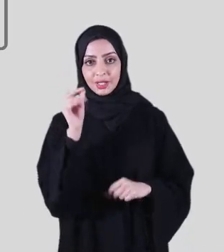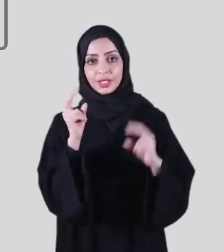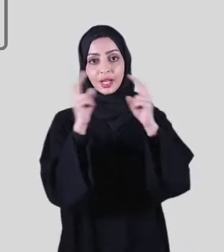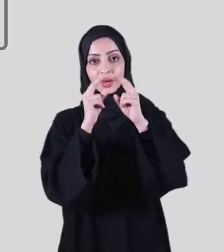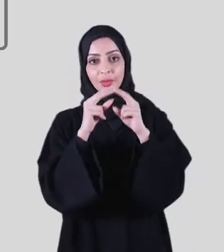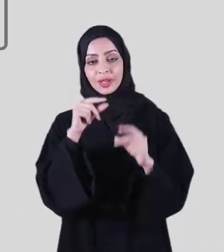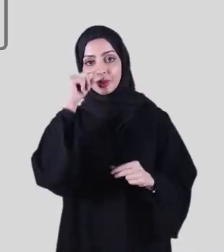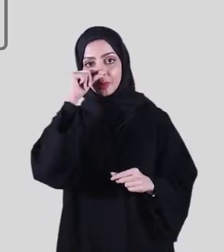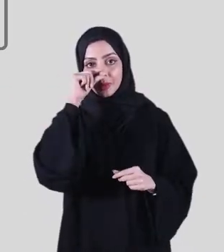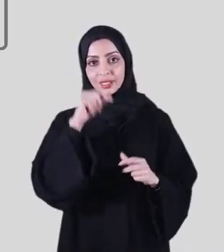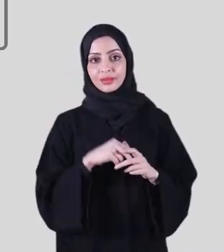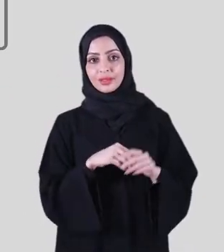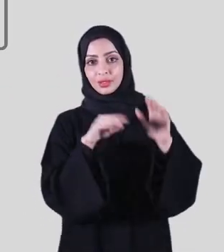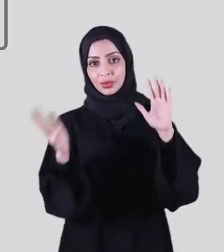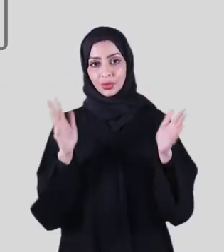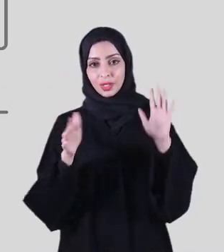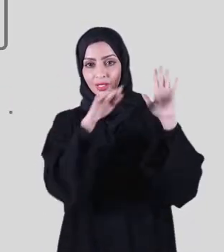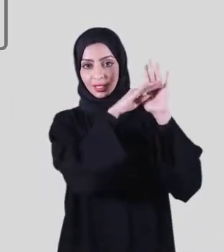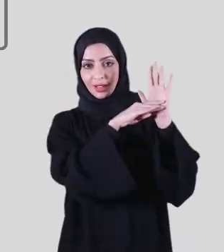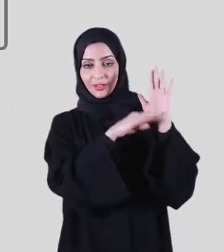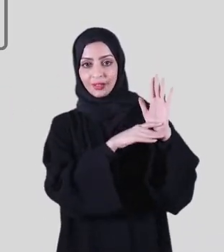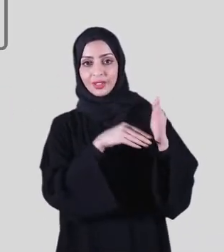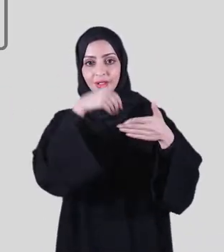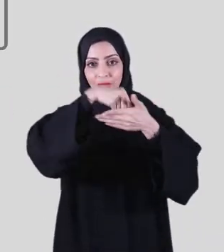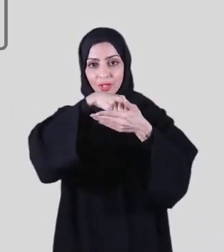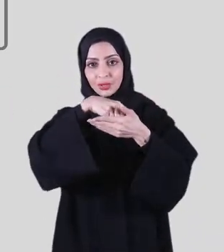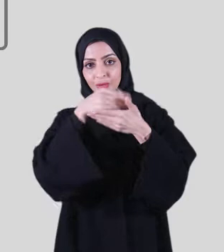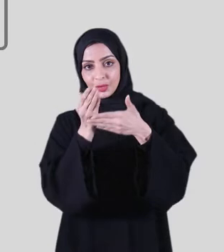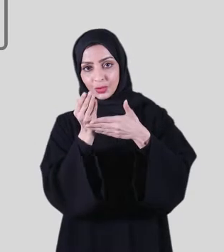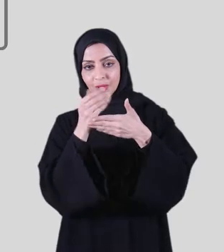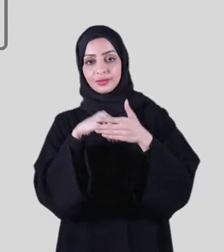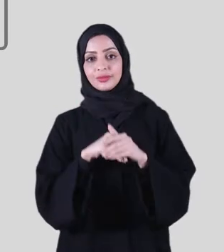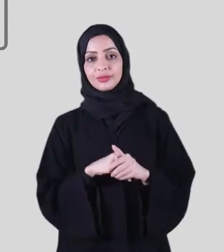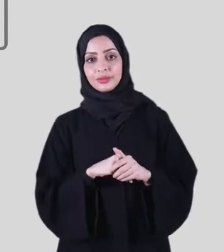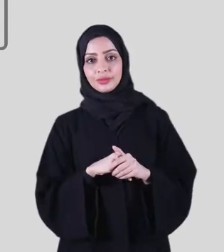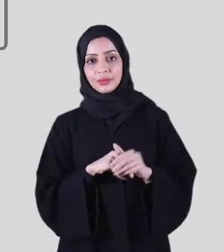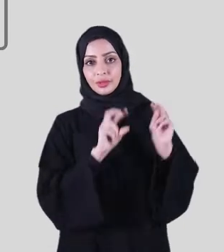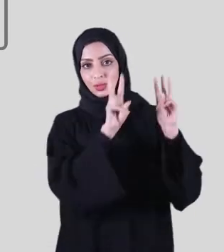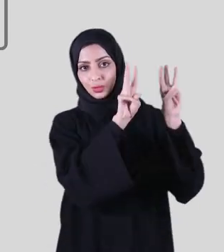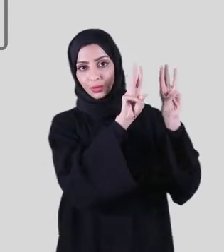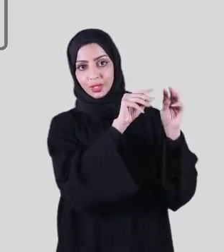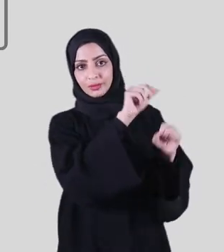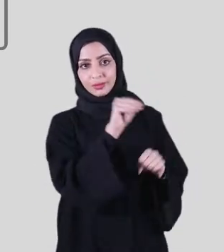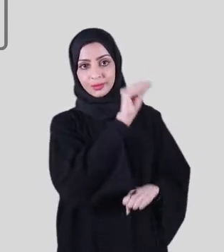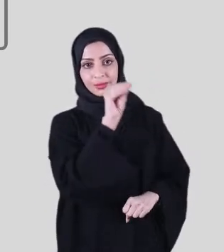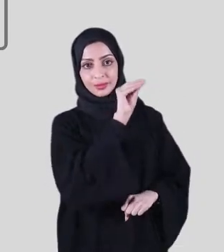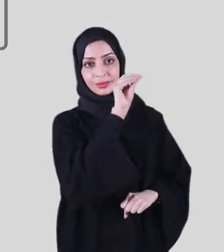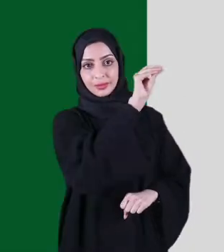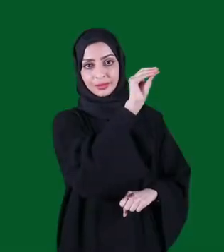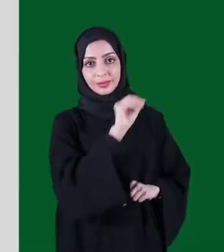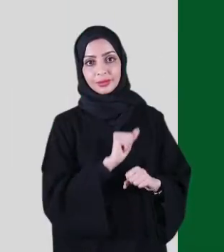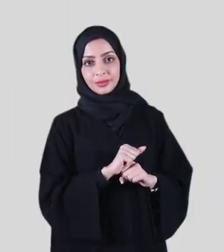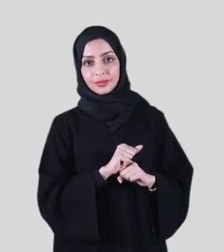هيئة كهرباء ومياه دبي، طرق دفع الفواتير، طريقة دفع الفاتورة عن طريق الموقع الإلكتروني